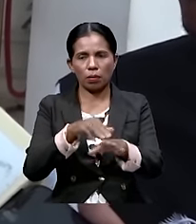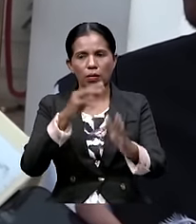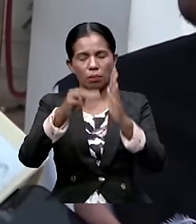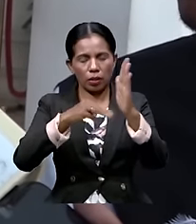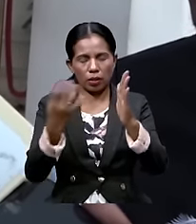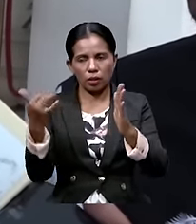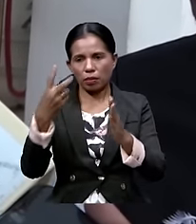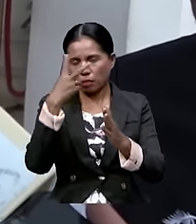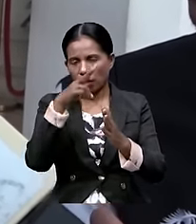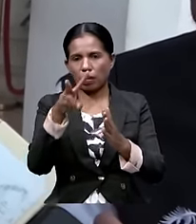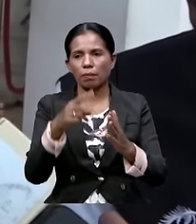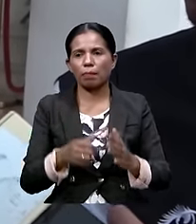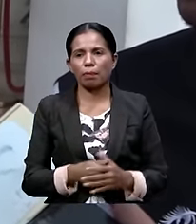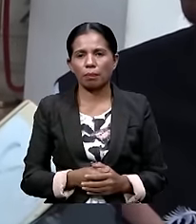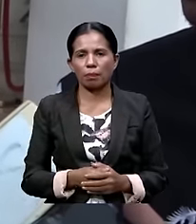para acompanha.